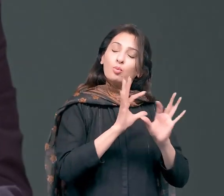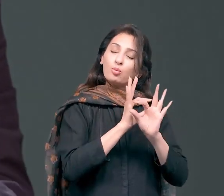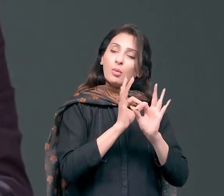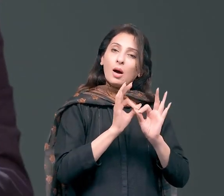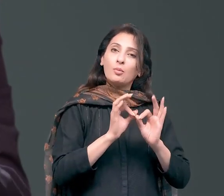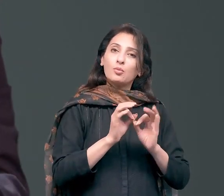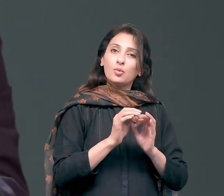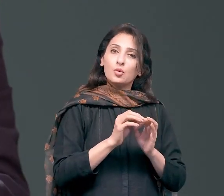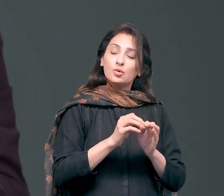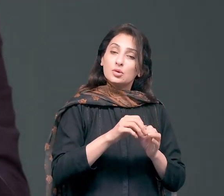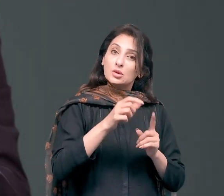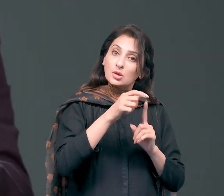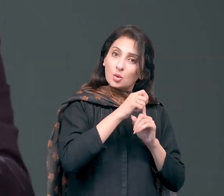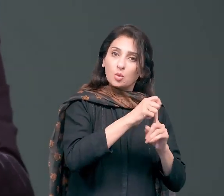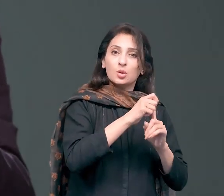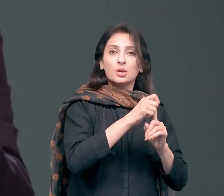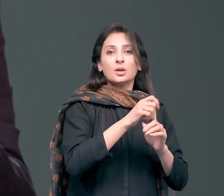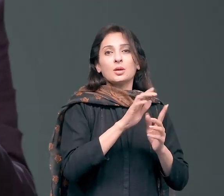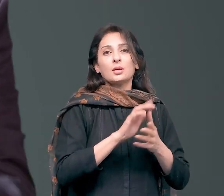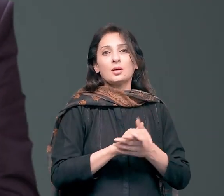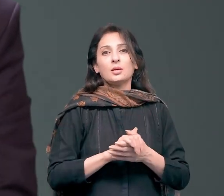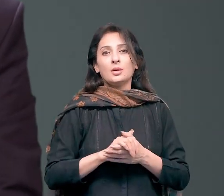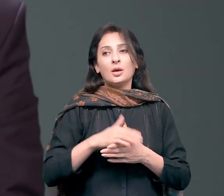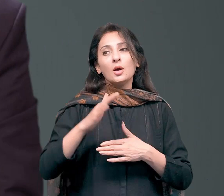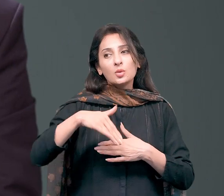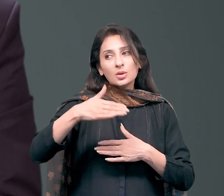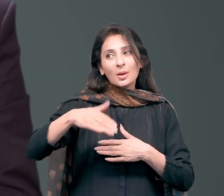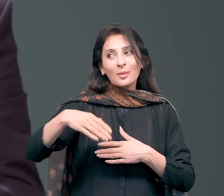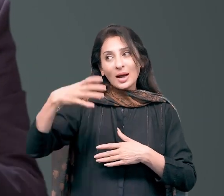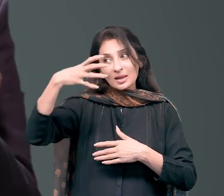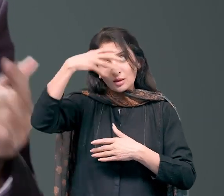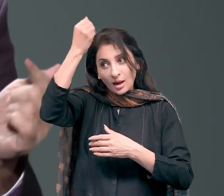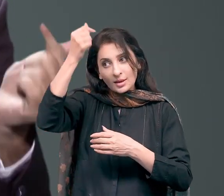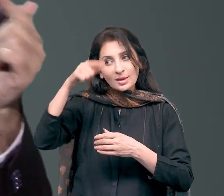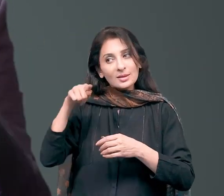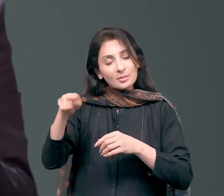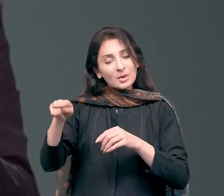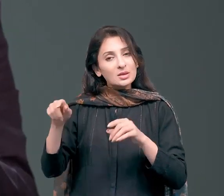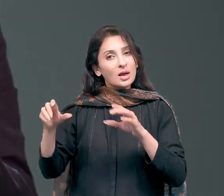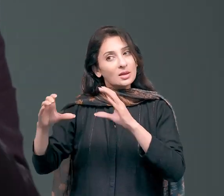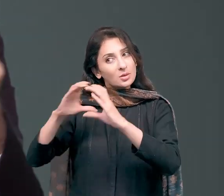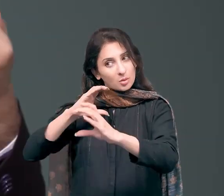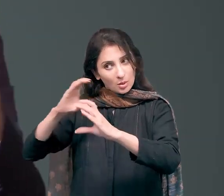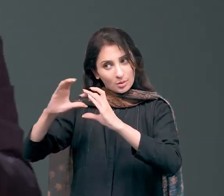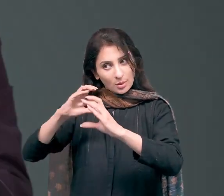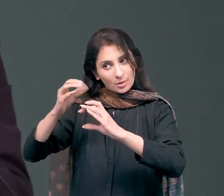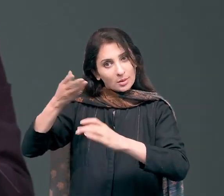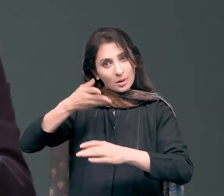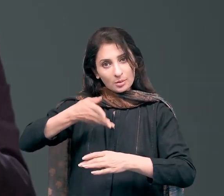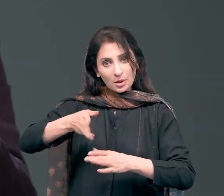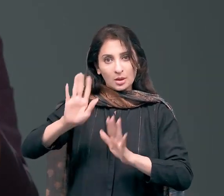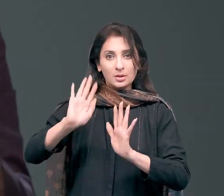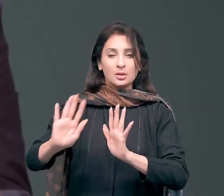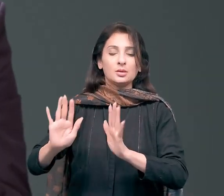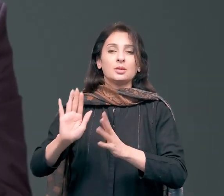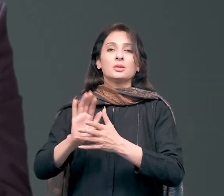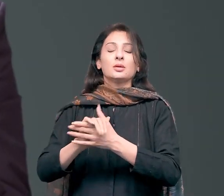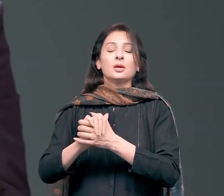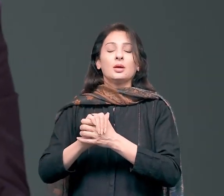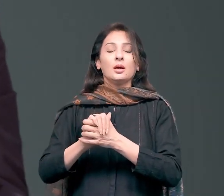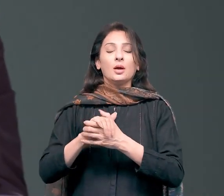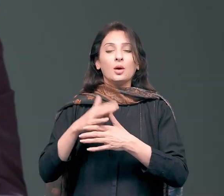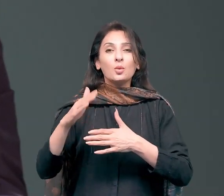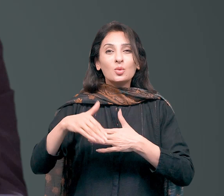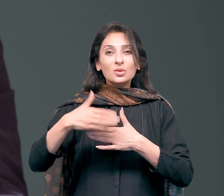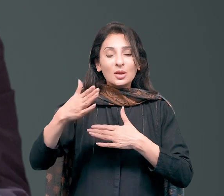طور پر مسلمانوں کی سیٹیں بھی لارڈ ویول کو فل کرنا پڑی، لیکن وہ ساتھ قائد اعظم محمد علی جناح سے بات